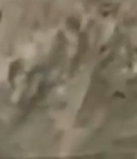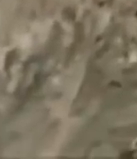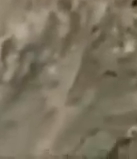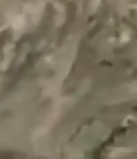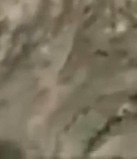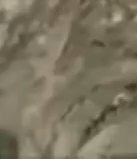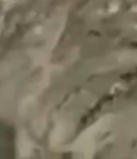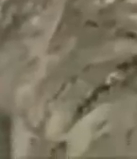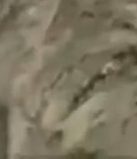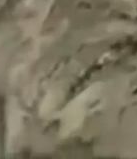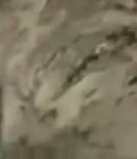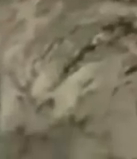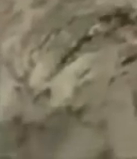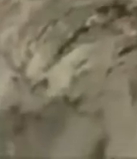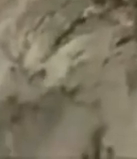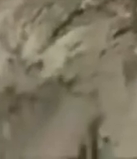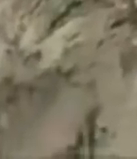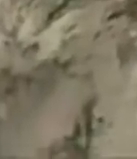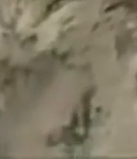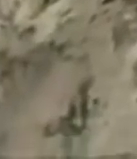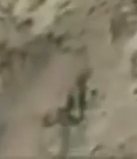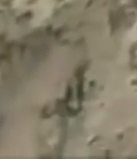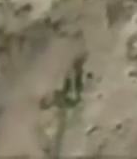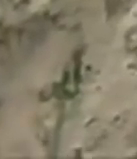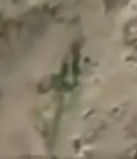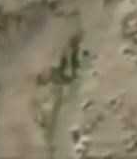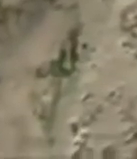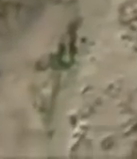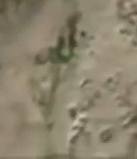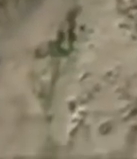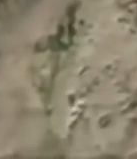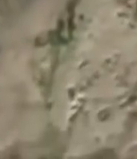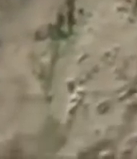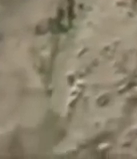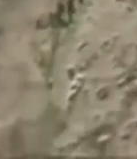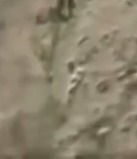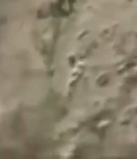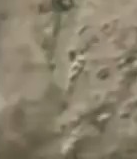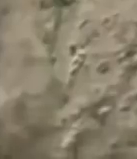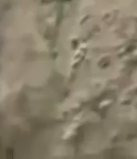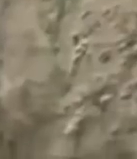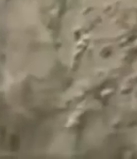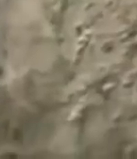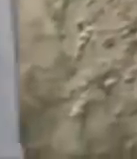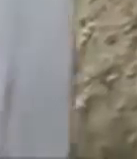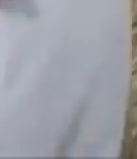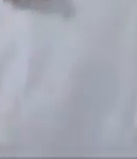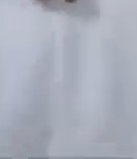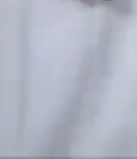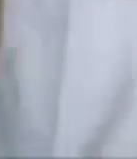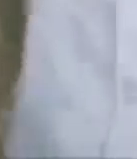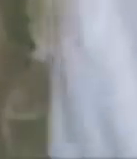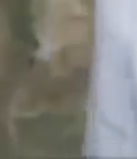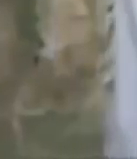في تبوك 35-24 درجة الحرارة المتوقعة، في محافظة جدة 37 كعظمى ظهرا 30 درجة مئوية، وسحب